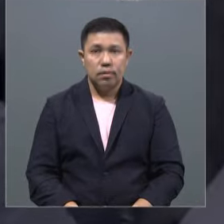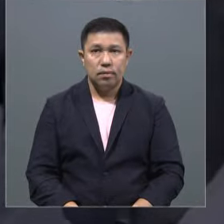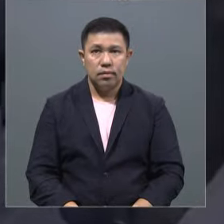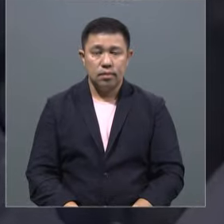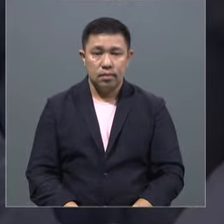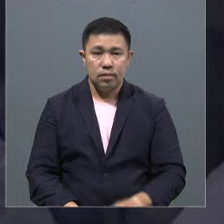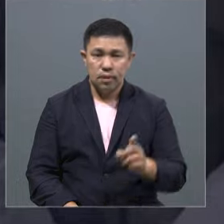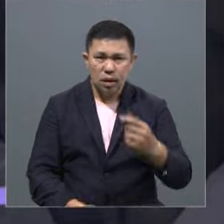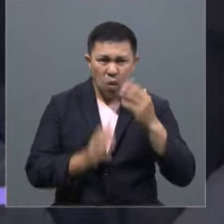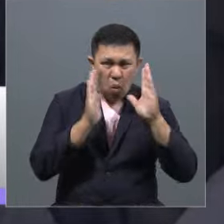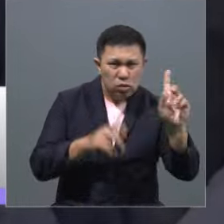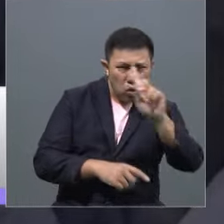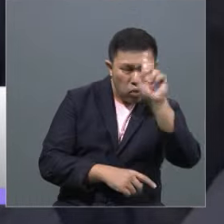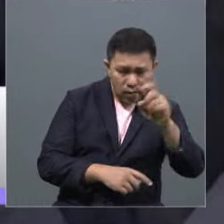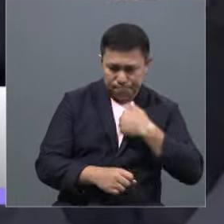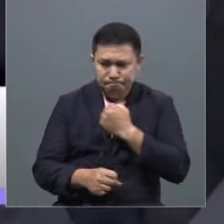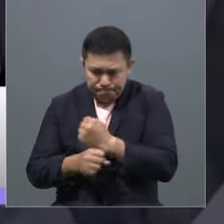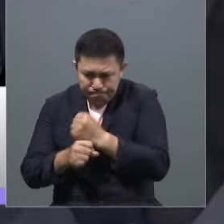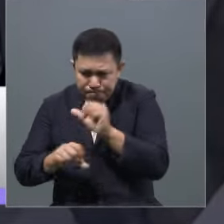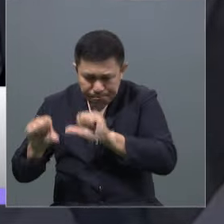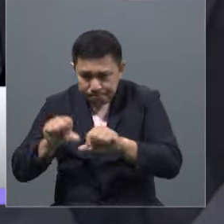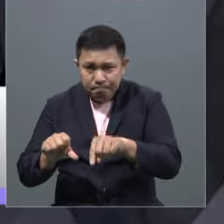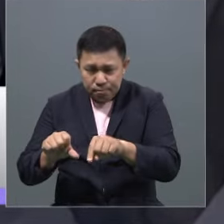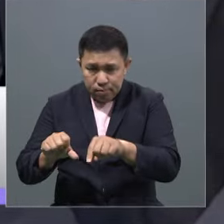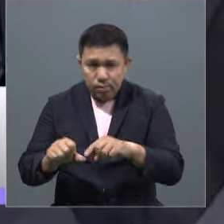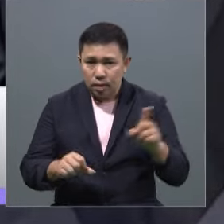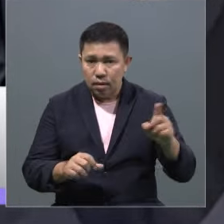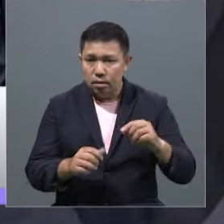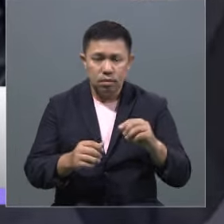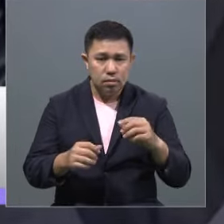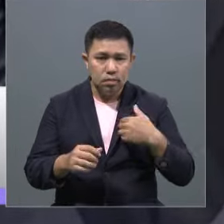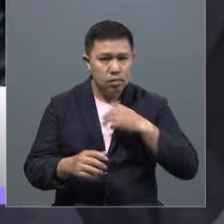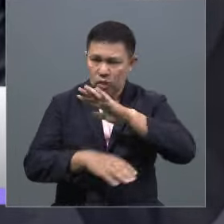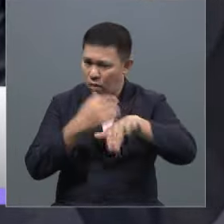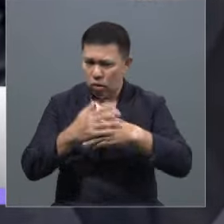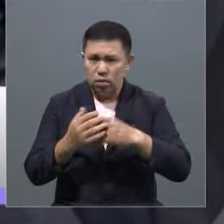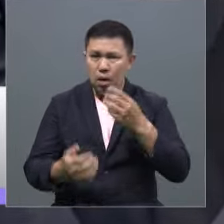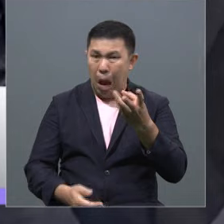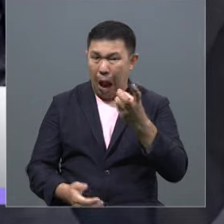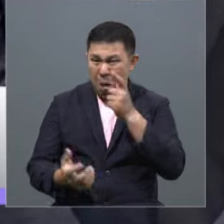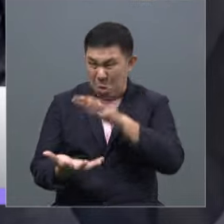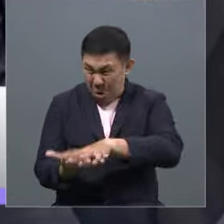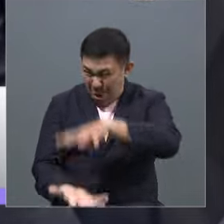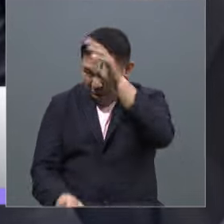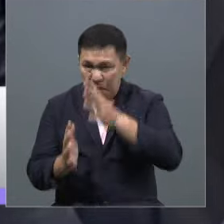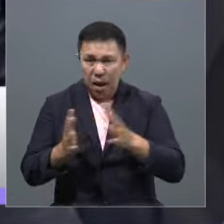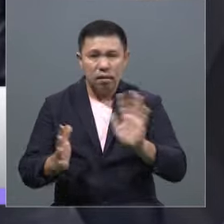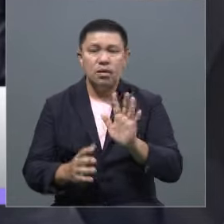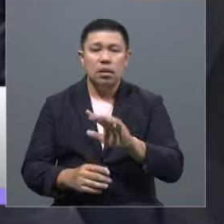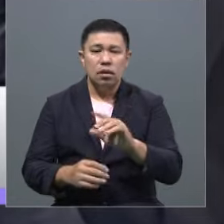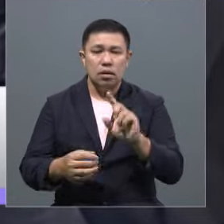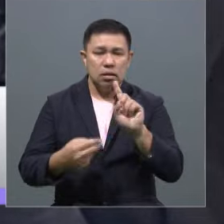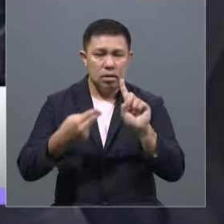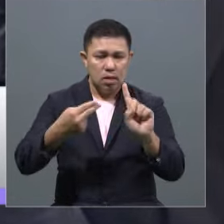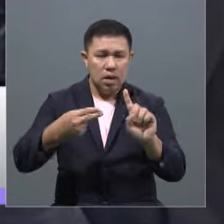แกงใจก็จะทำแบบนี้ให้ชัดเจนแล้วก็การประมูลครั้งนี้จะให้ประมูลเหมากองเลยเพราะว่าข้าวมันก็ไม่ได้มากอะไรนะครับ 10,000